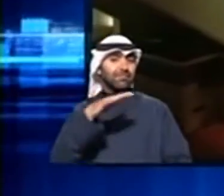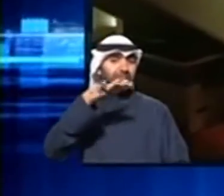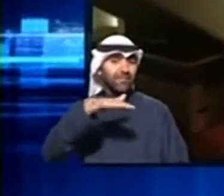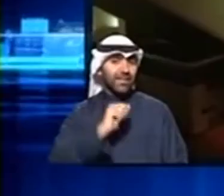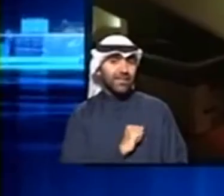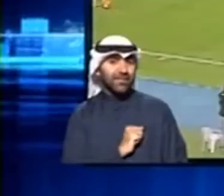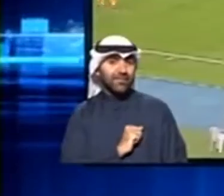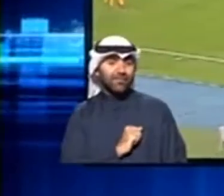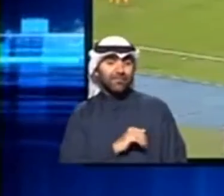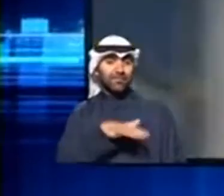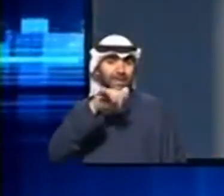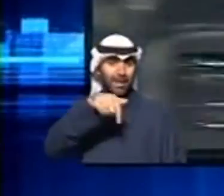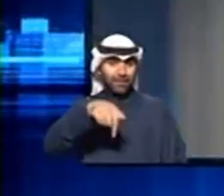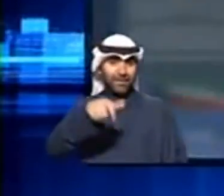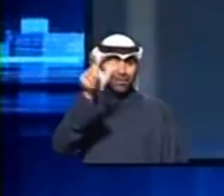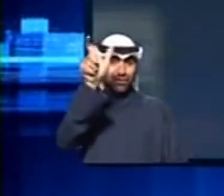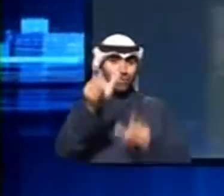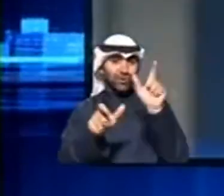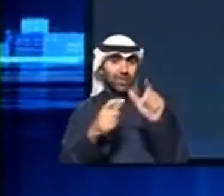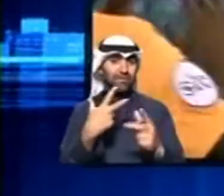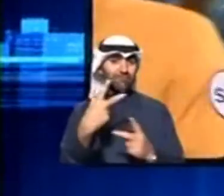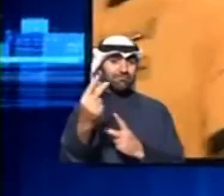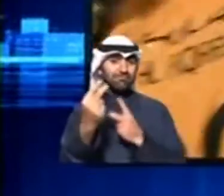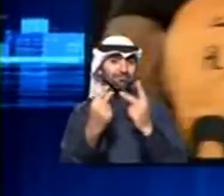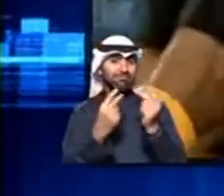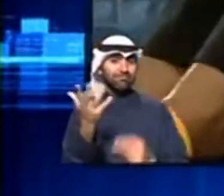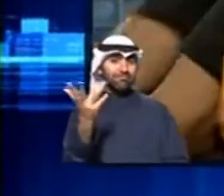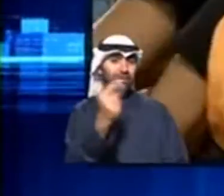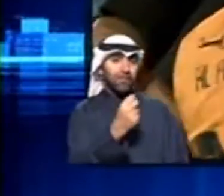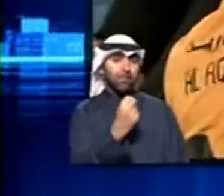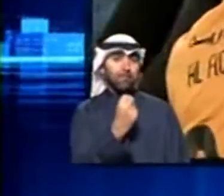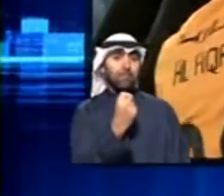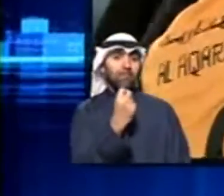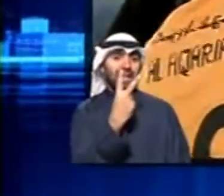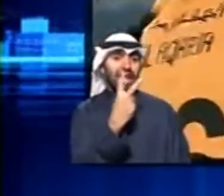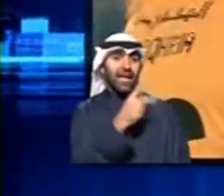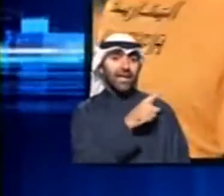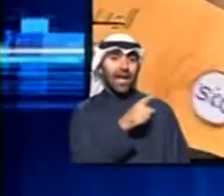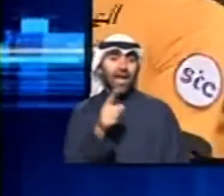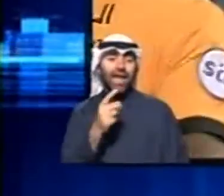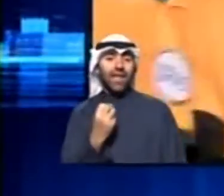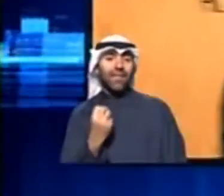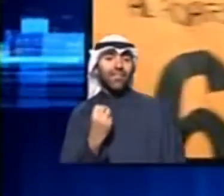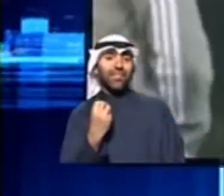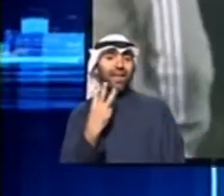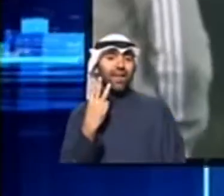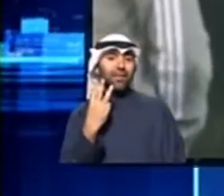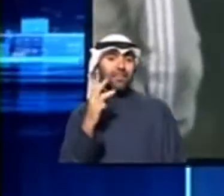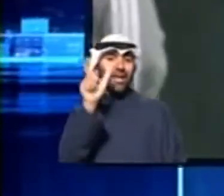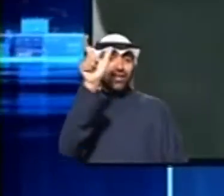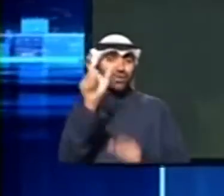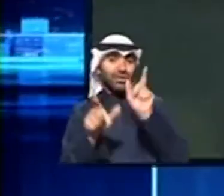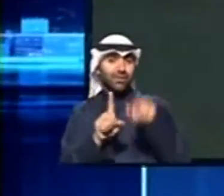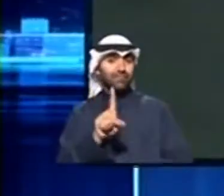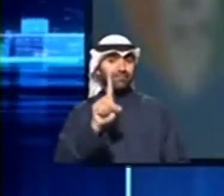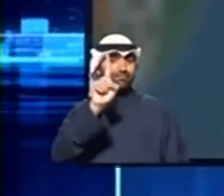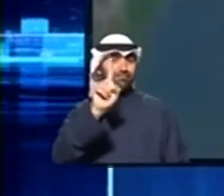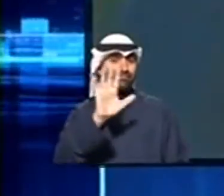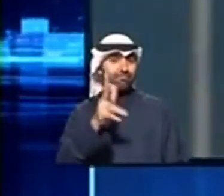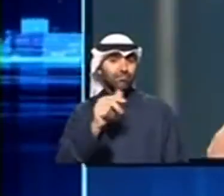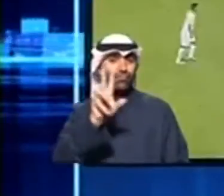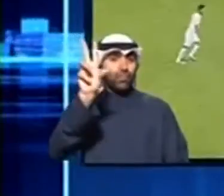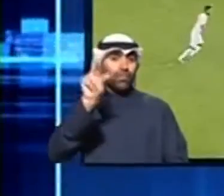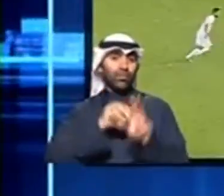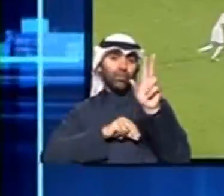السماح هو فقط 200 إلى 300 لاعب، وهم المختصين في المنتخبات الوطنية فقط للألعاب المذكورة، اللي بناء